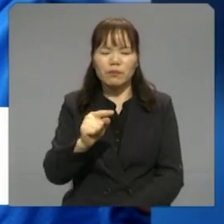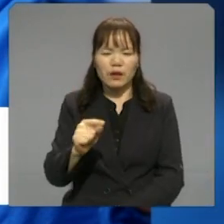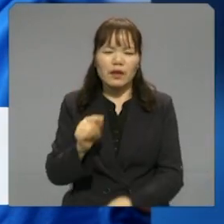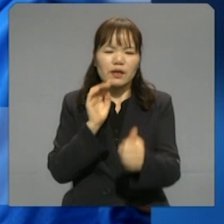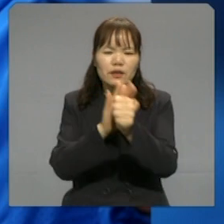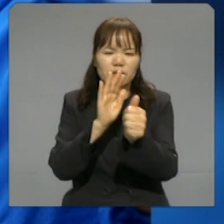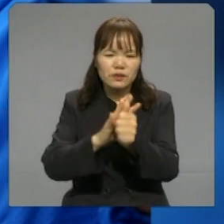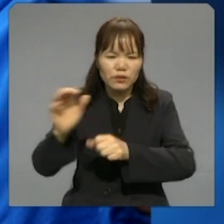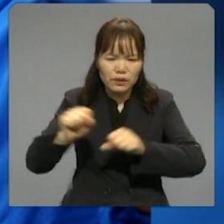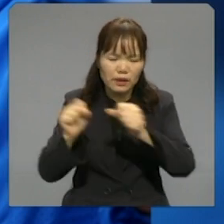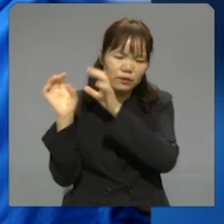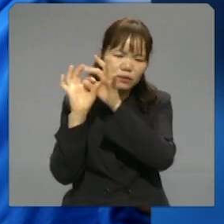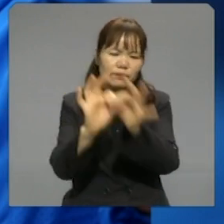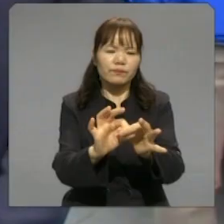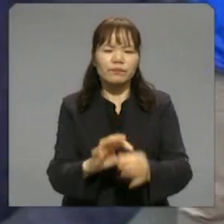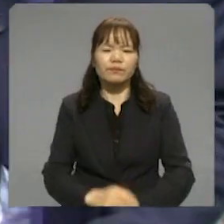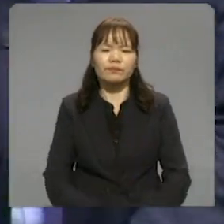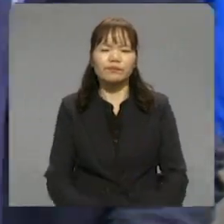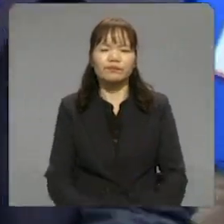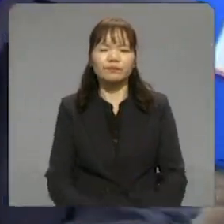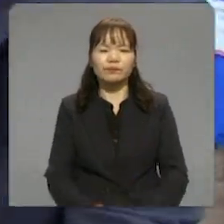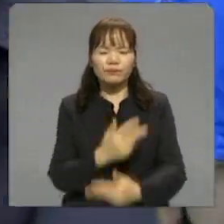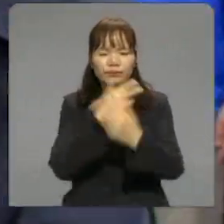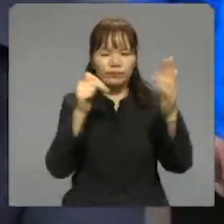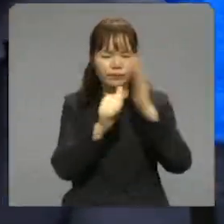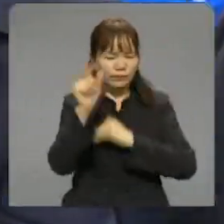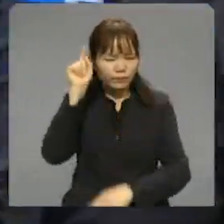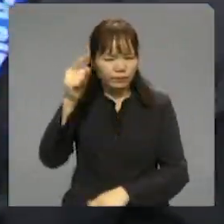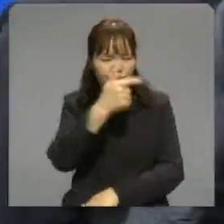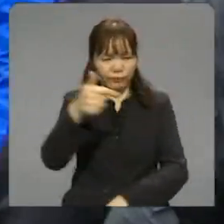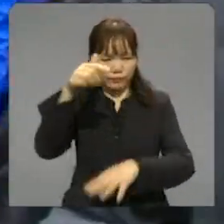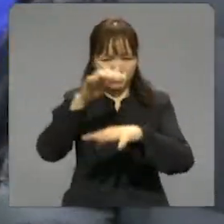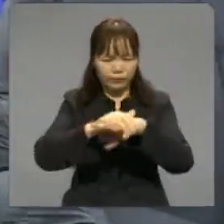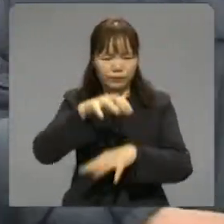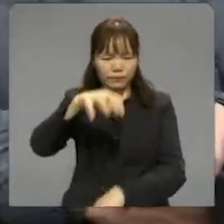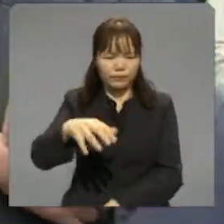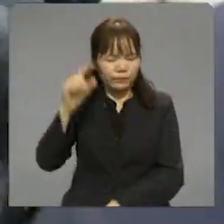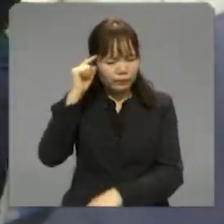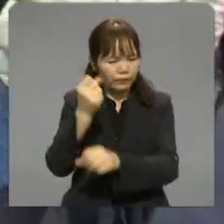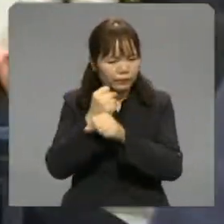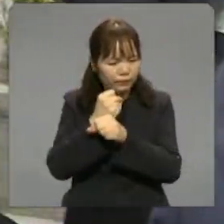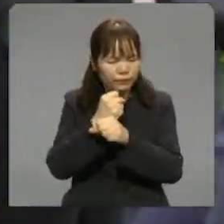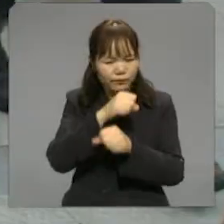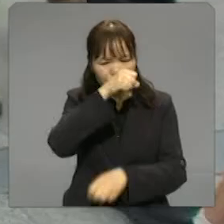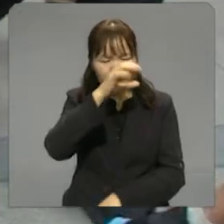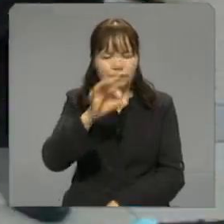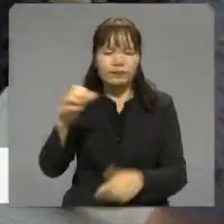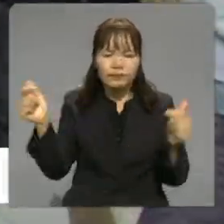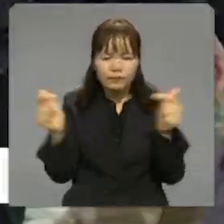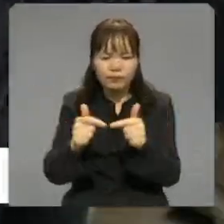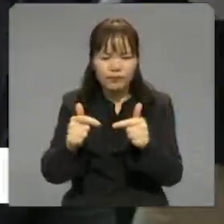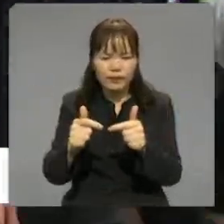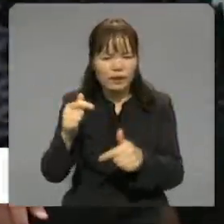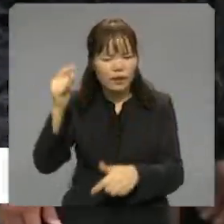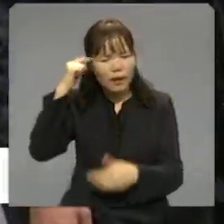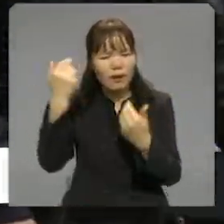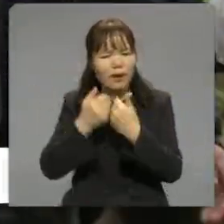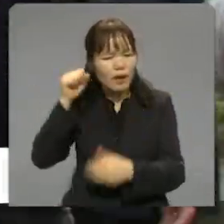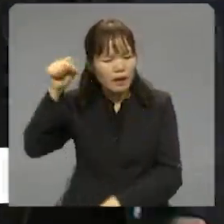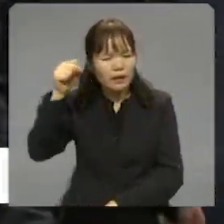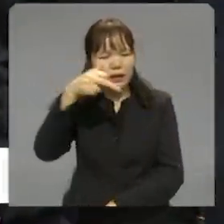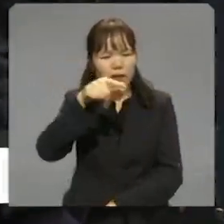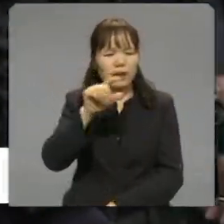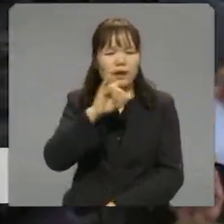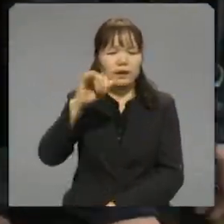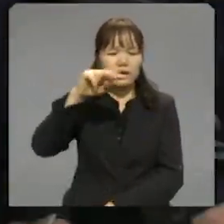지원 유세를 이어갔습니다. 이 대표는 내일 대전에서 연구개발 예산 삭감에 항의하는 카이스트 재학생들과